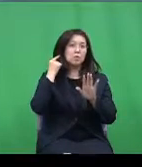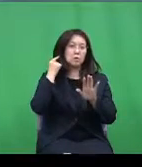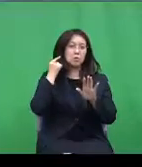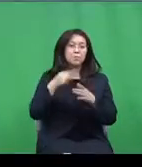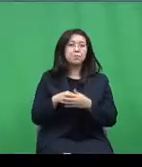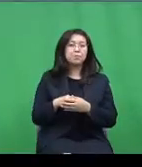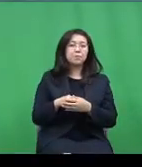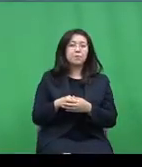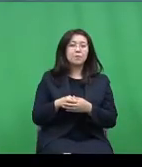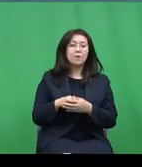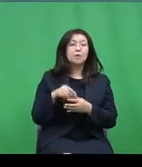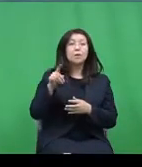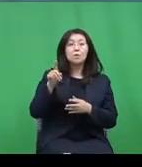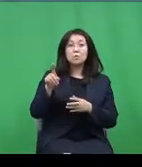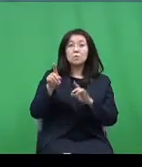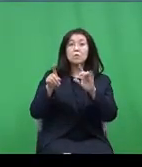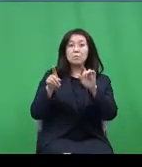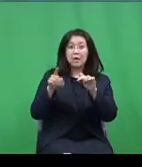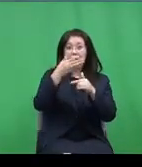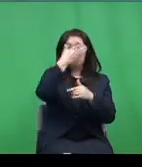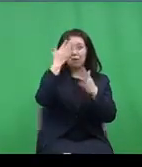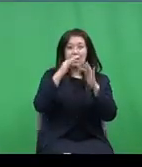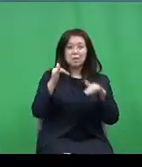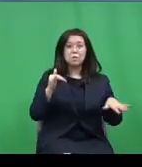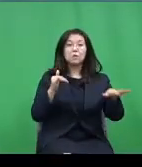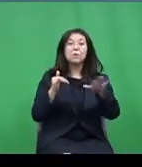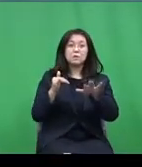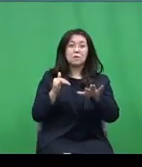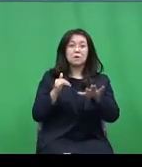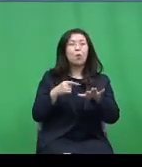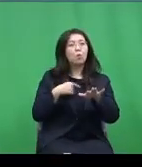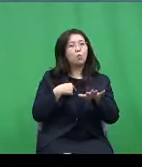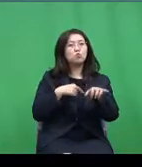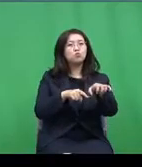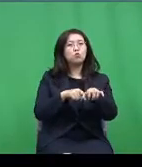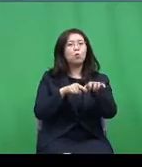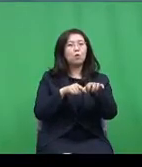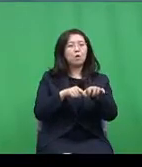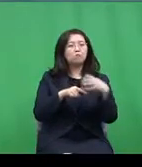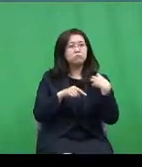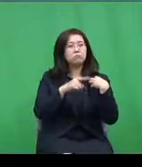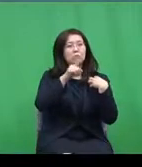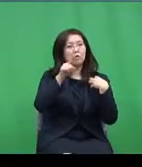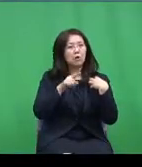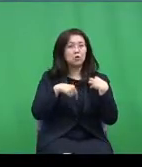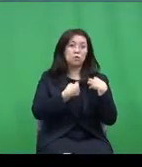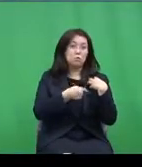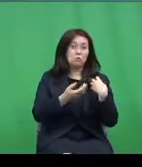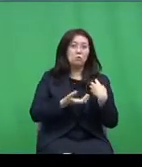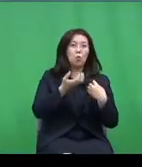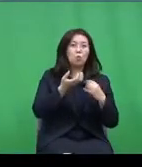ね。まあ、そういうふうになれば、若い人たちが、じゃあ自分も農業やってみようかと。いうことになるわけ